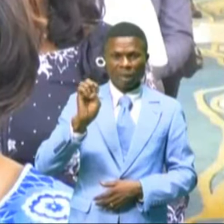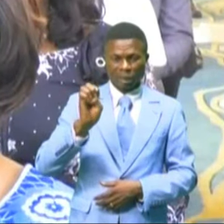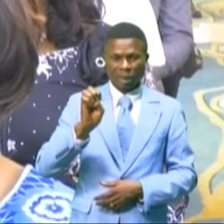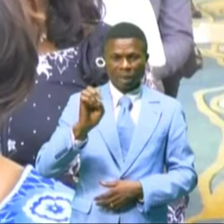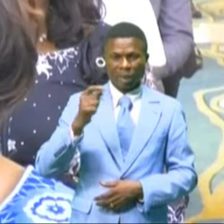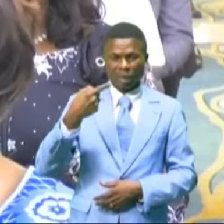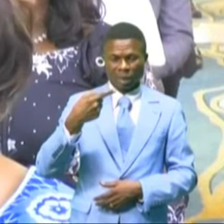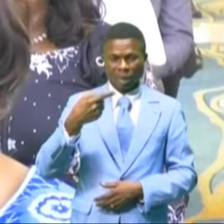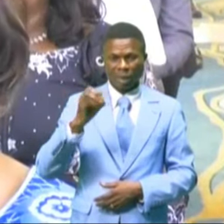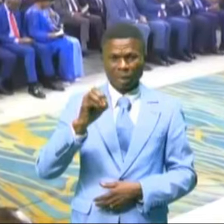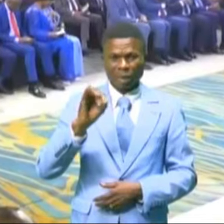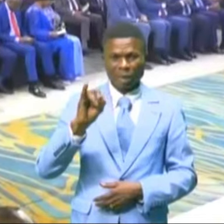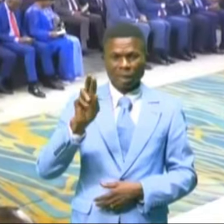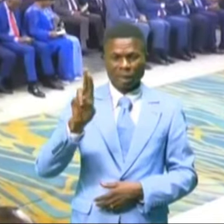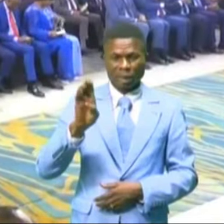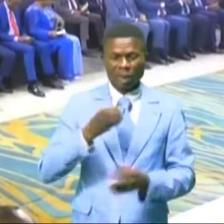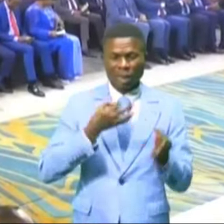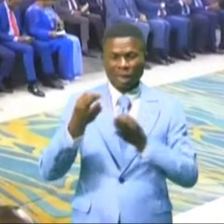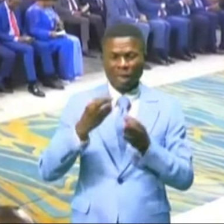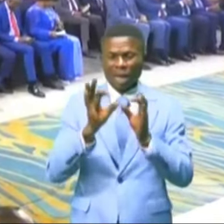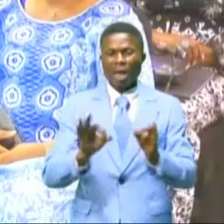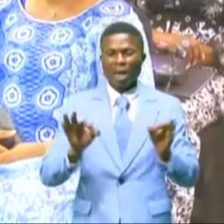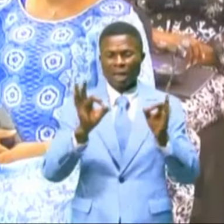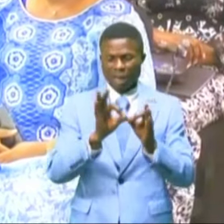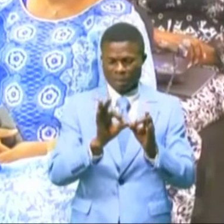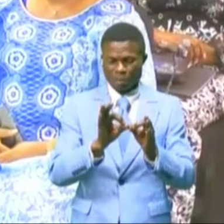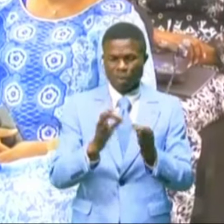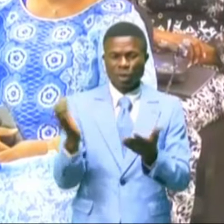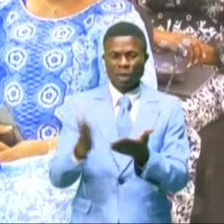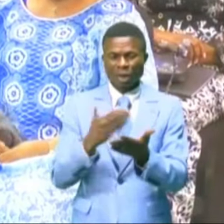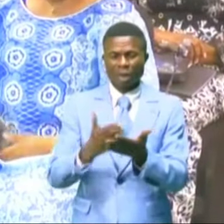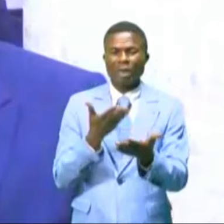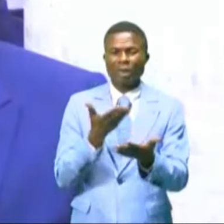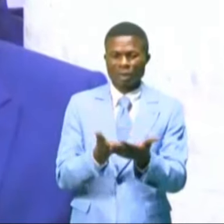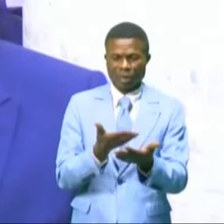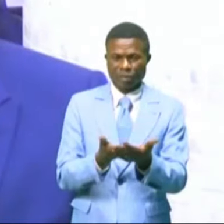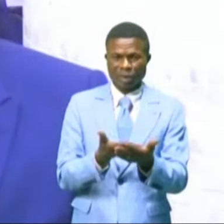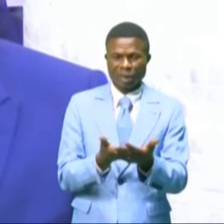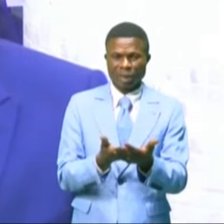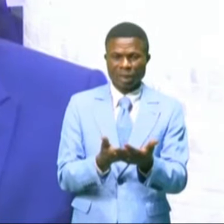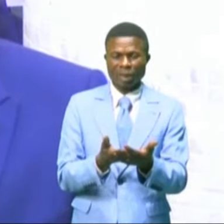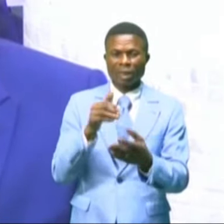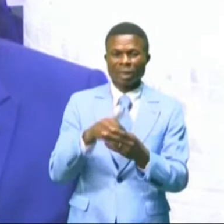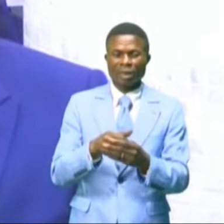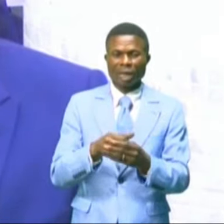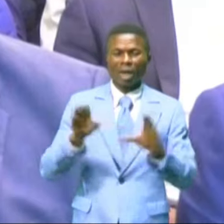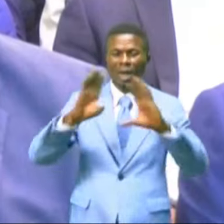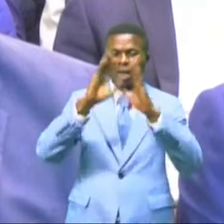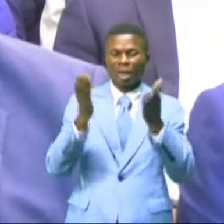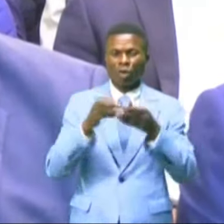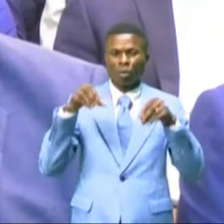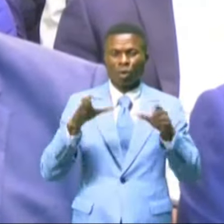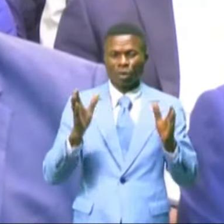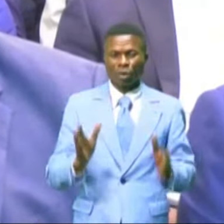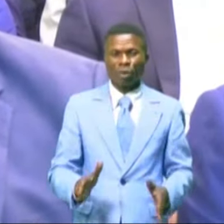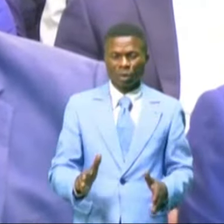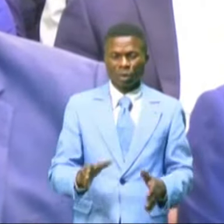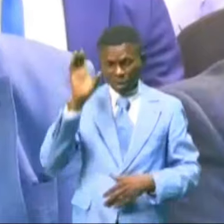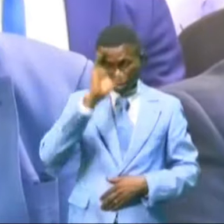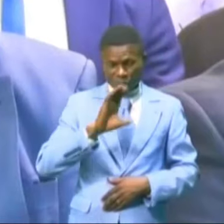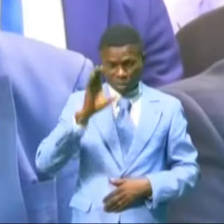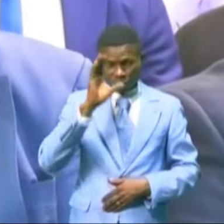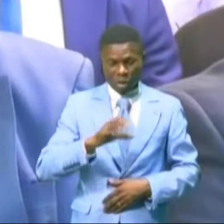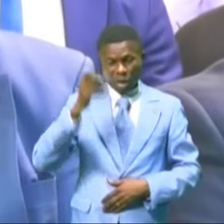a circonscrit la profondeur et la grandeur, l'apport de cet ouvrage dans la grande communauté congolaise à la quête